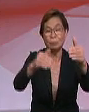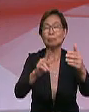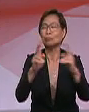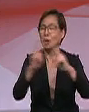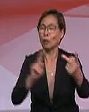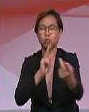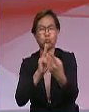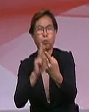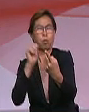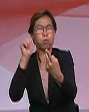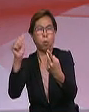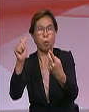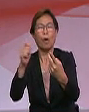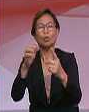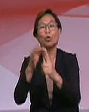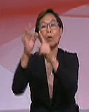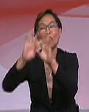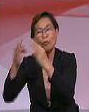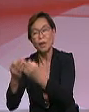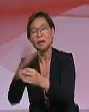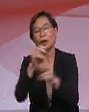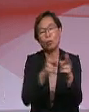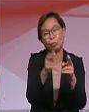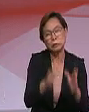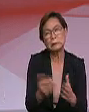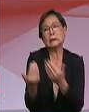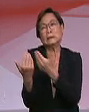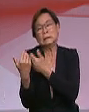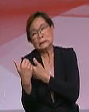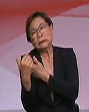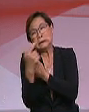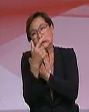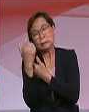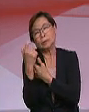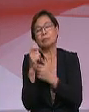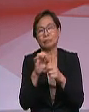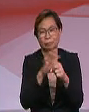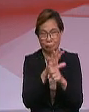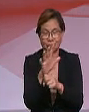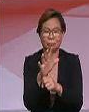relevan terutamanya kepada isi rumah dan usahawan yang terbeban akibat COVID-19.